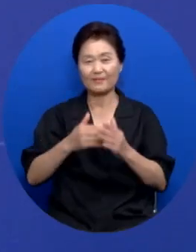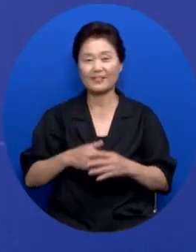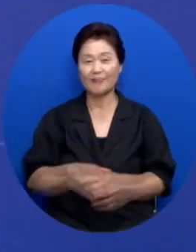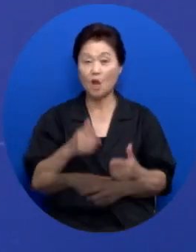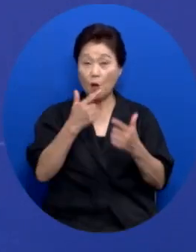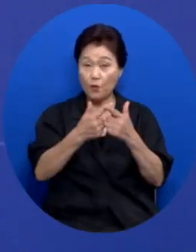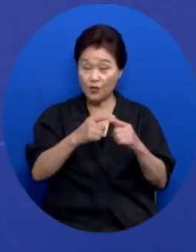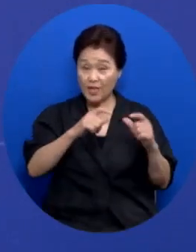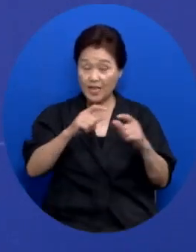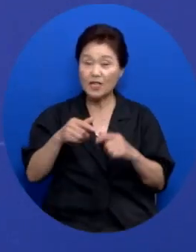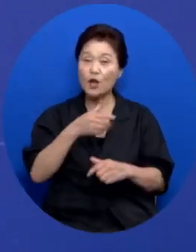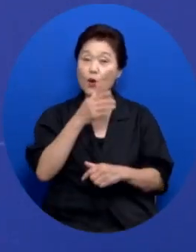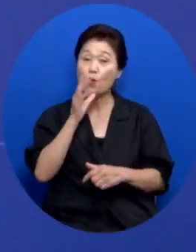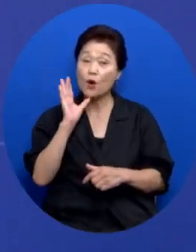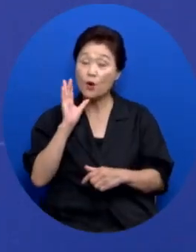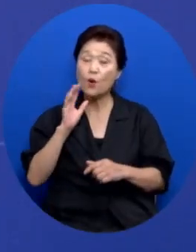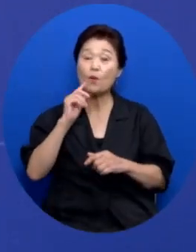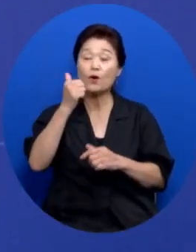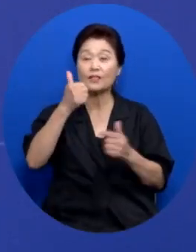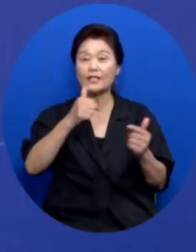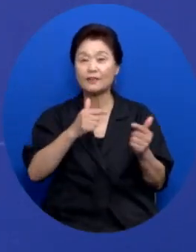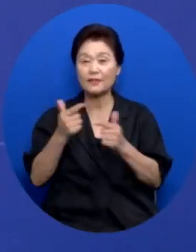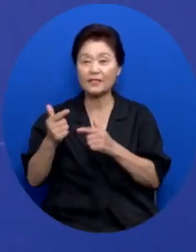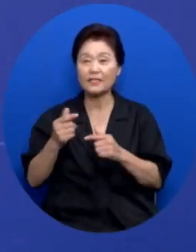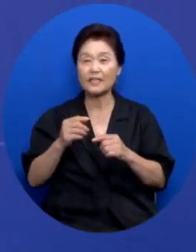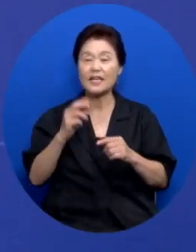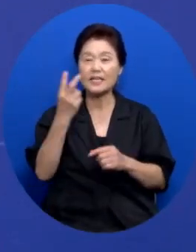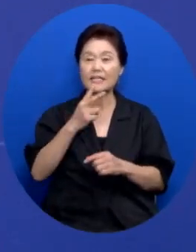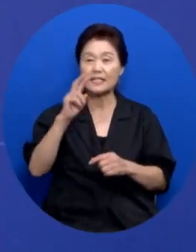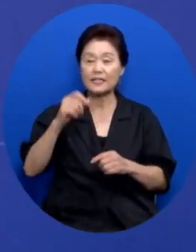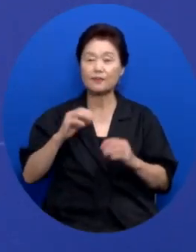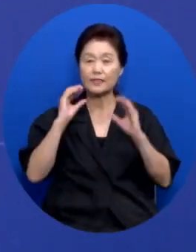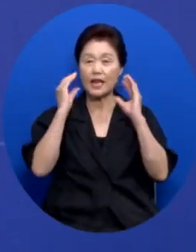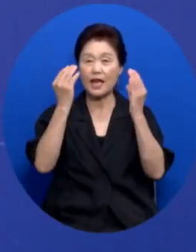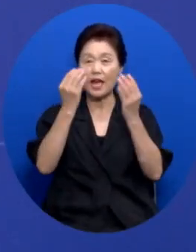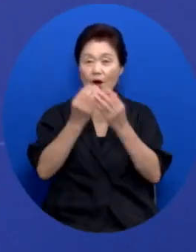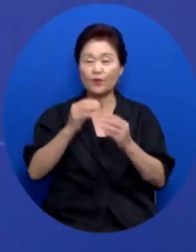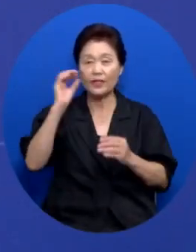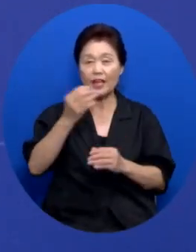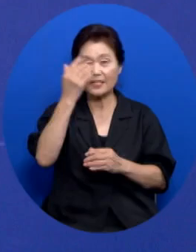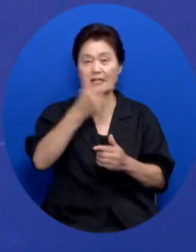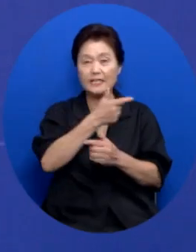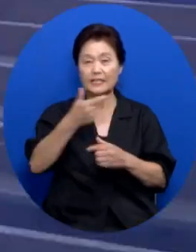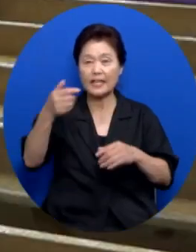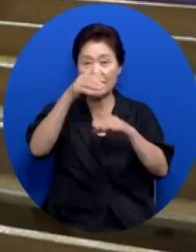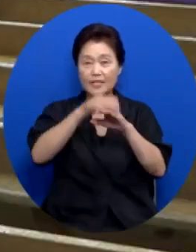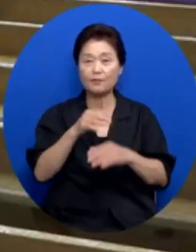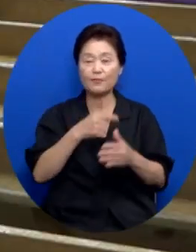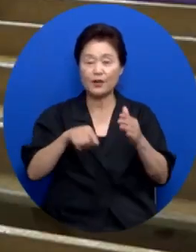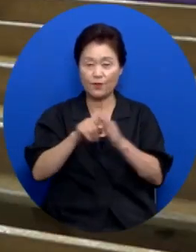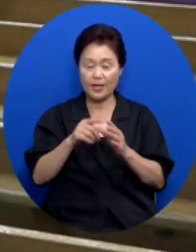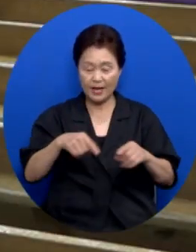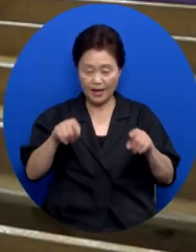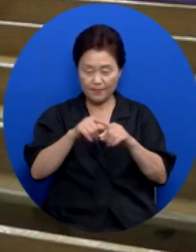부산 지역의 원로 목회자들이 2024 해운대 성령 대집회를 위해 함께 기도했습니다.